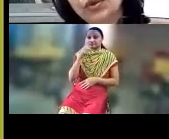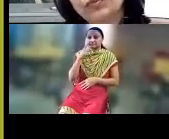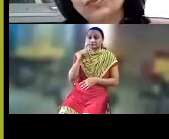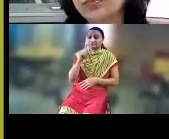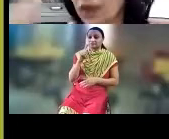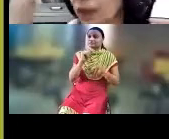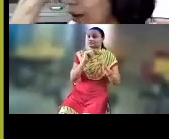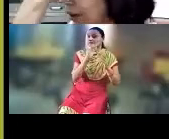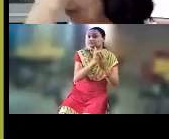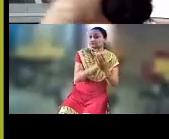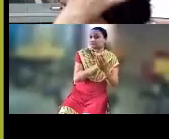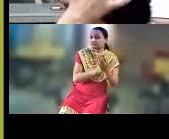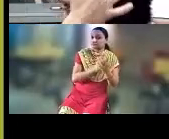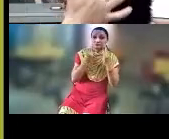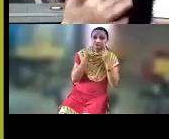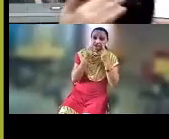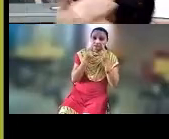जो